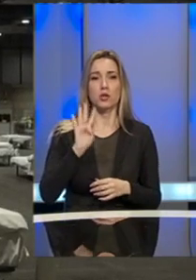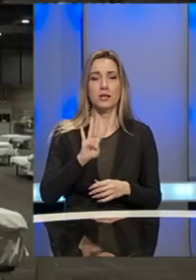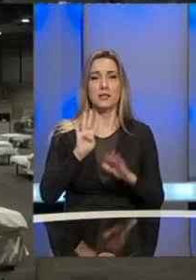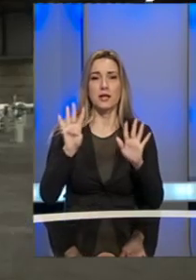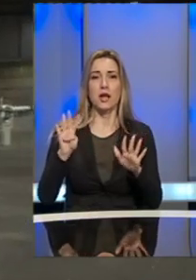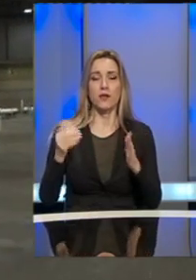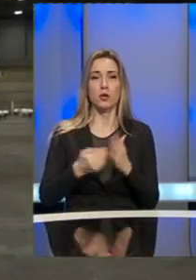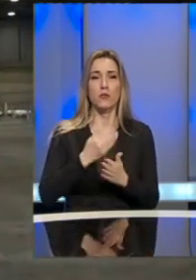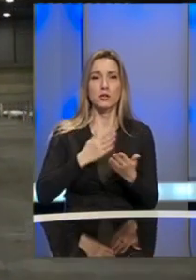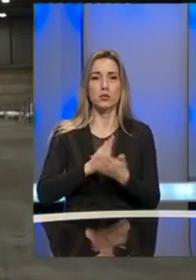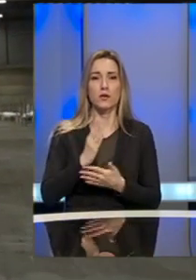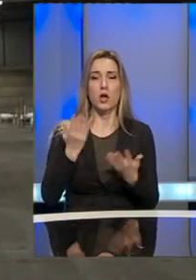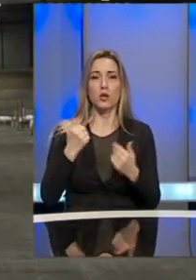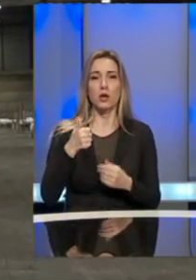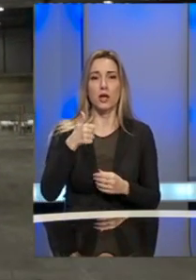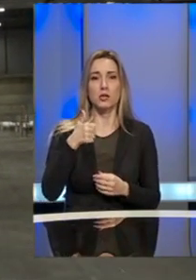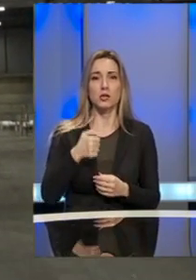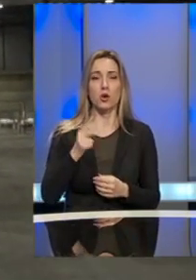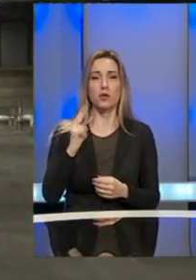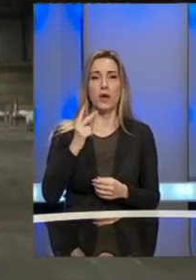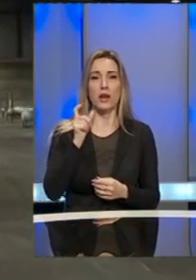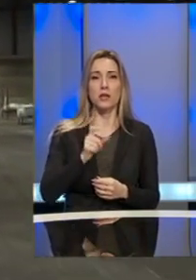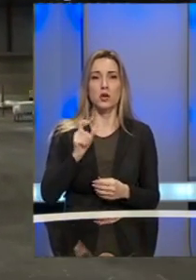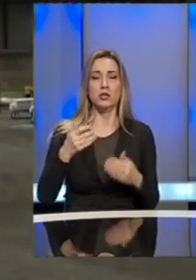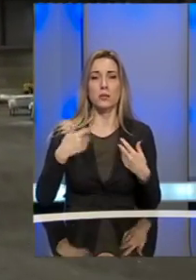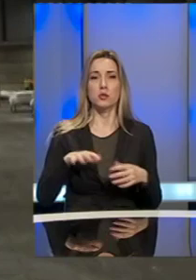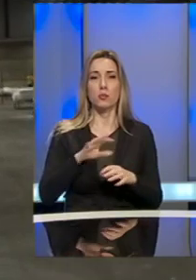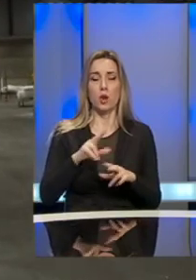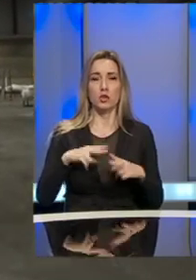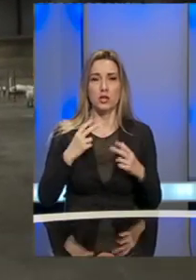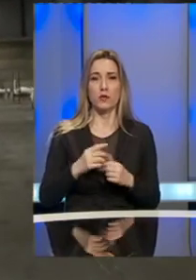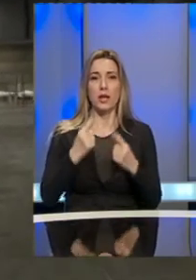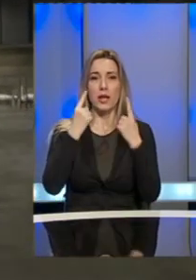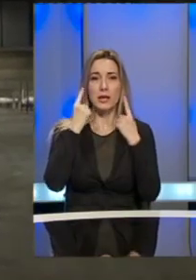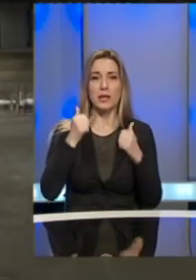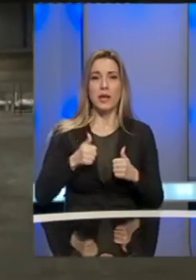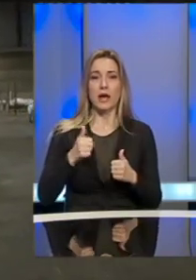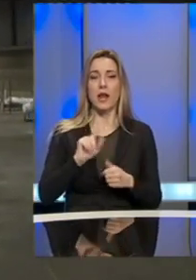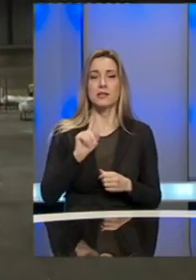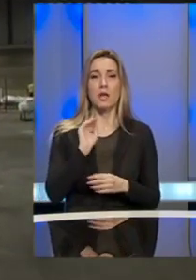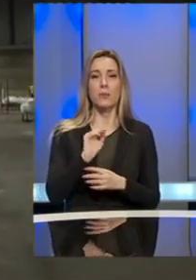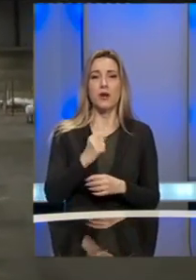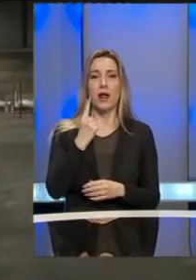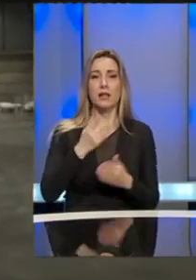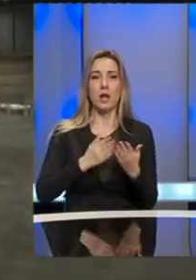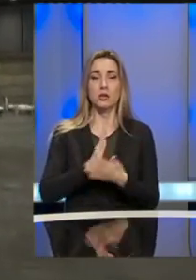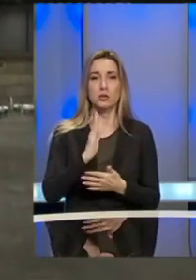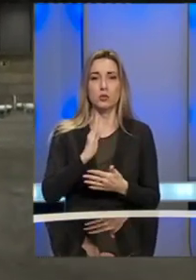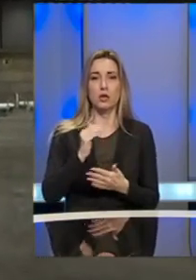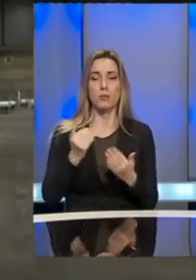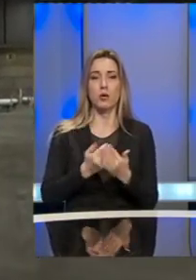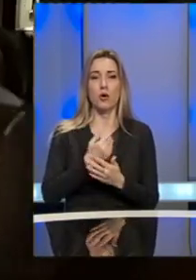8149 novih slučajeva, dok je 112 osoba izgubilo život. Kina ni danas nije prijavila nijedan slučaj zaraze